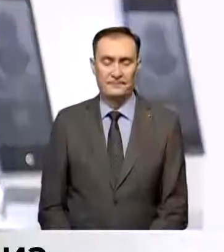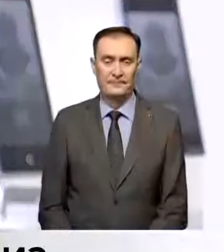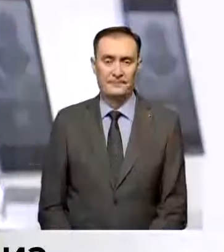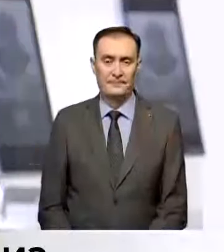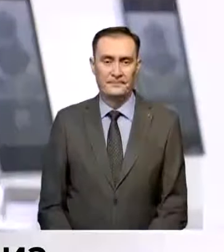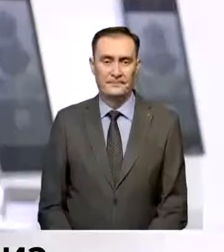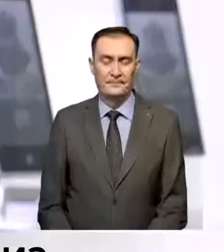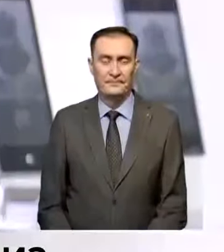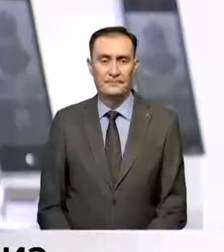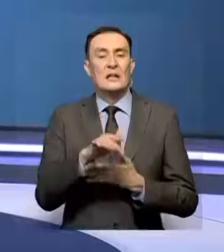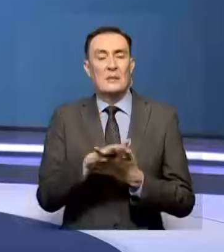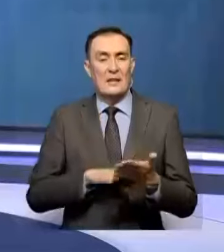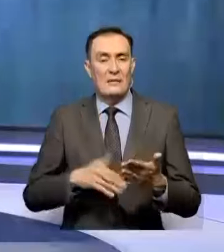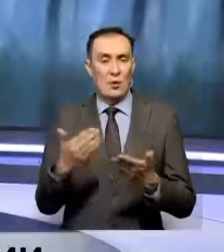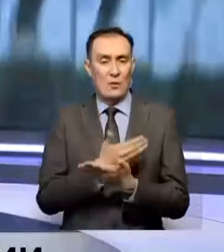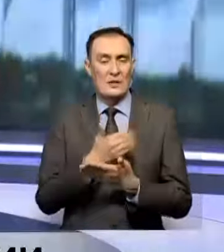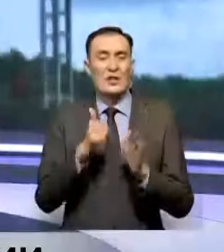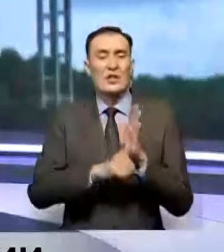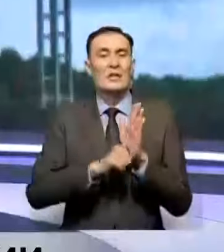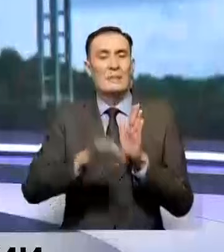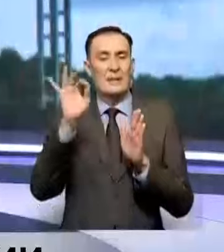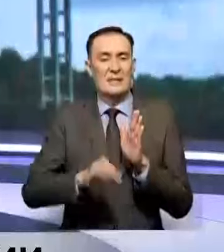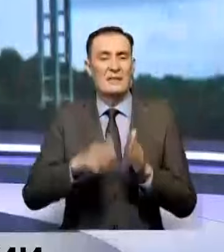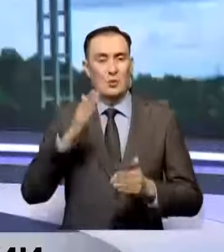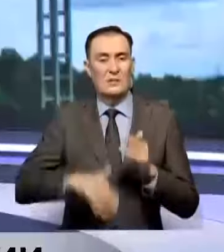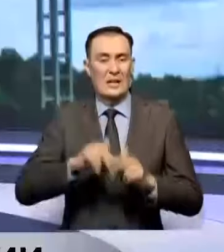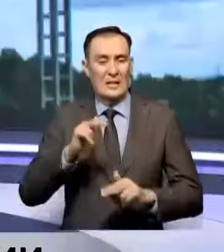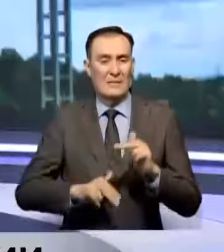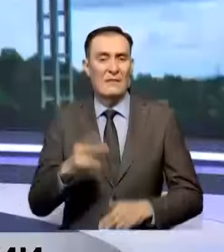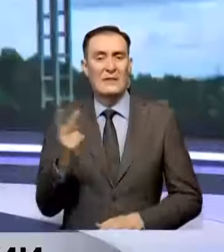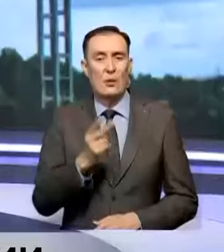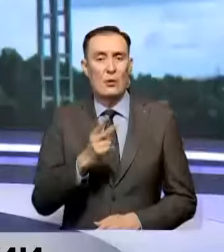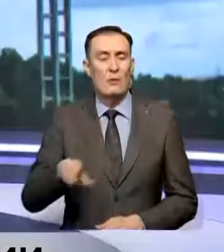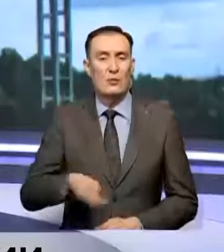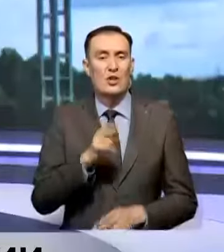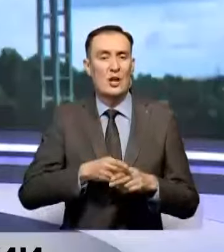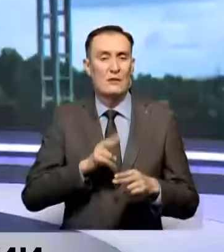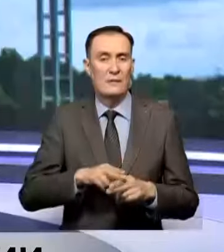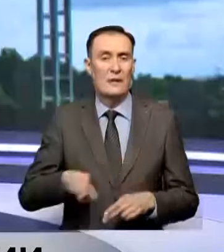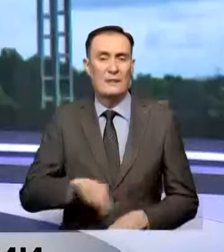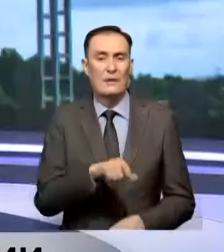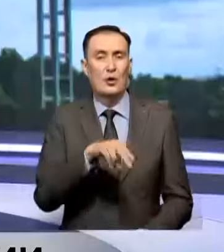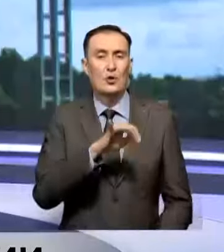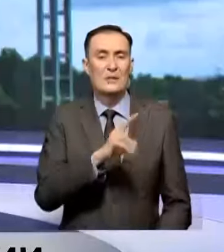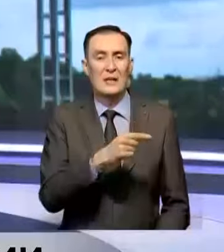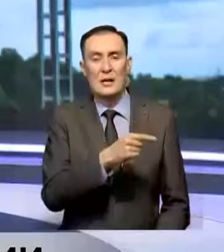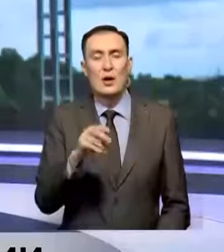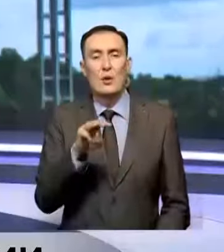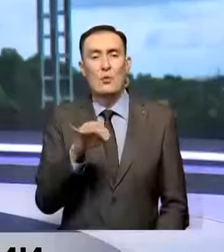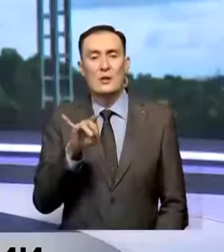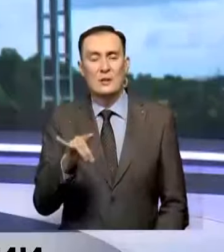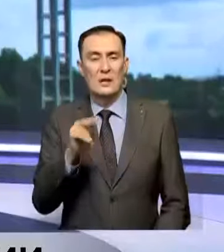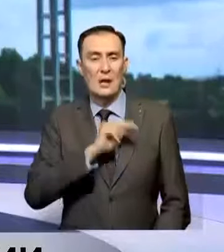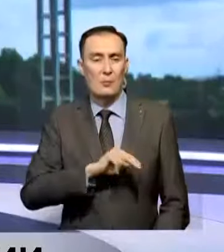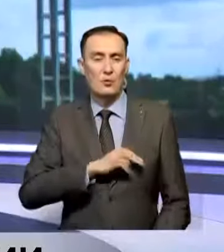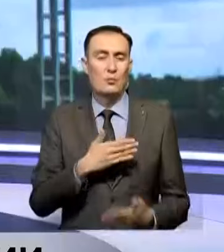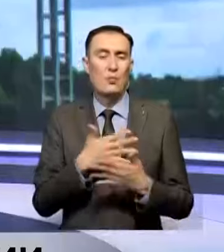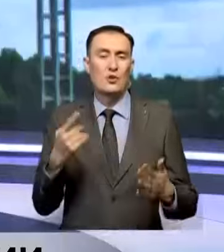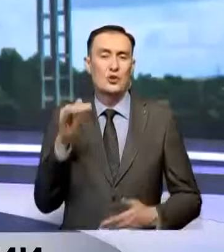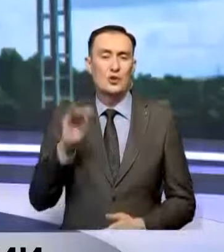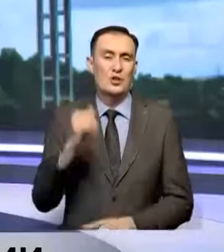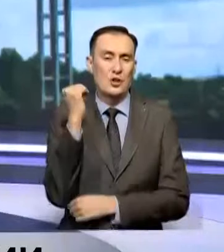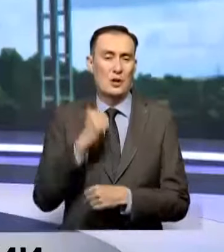24KZ. На 60% завершили строительство 2-го пути железнодорожной линии Достык-Мойынты. Там трудятся более